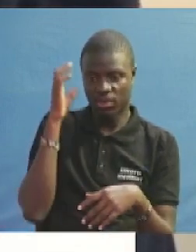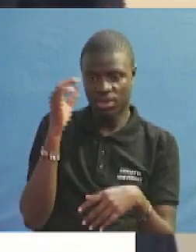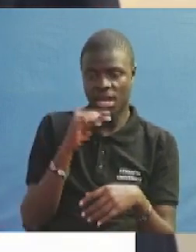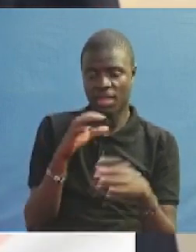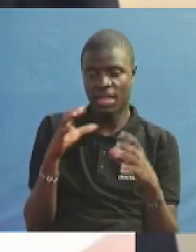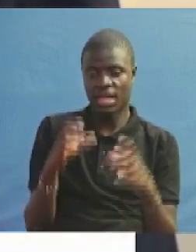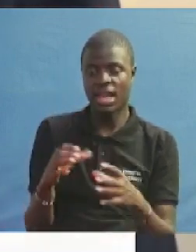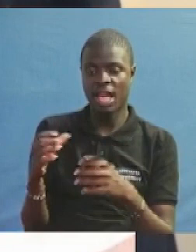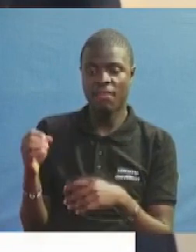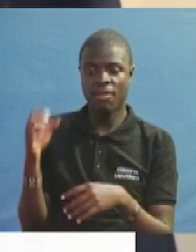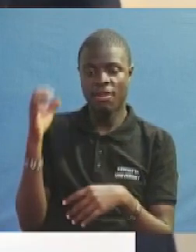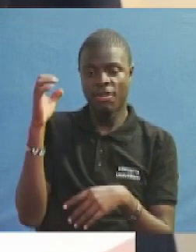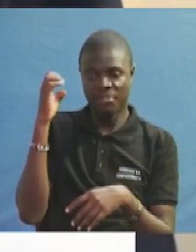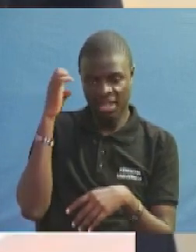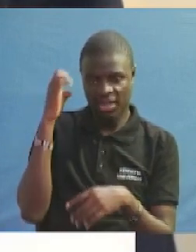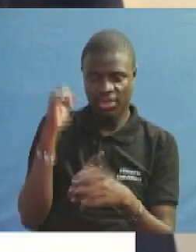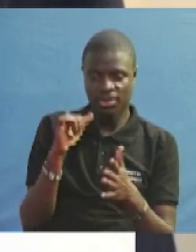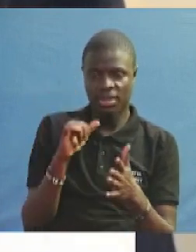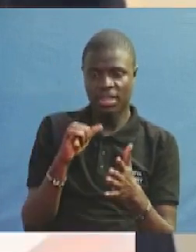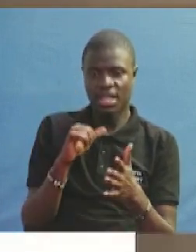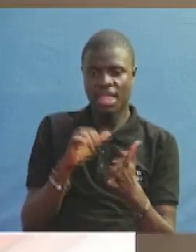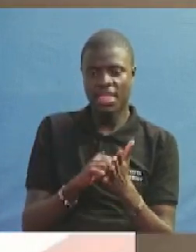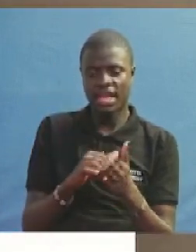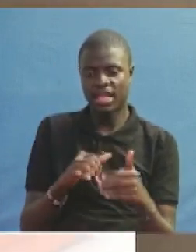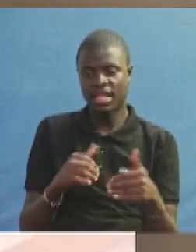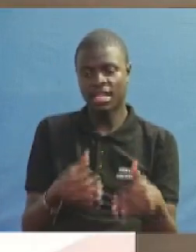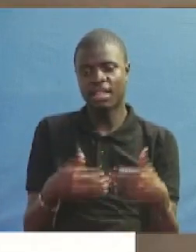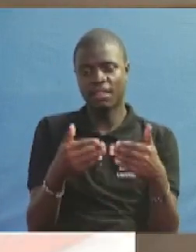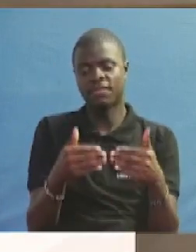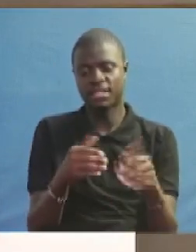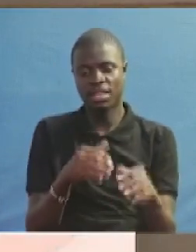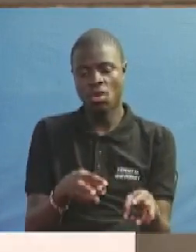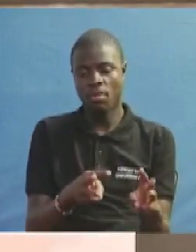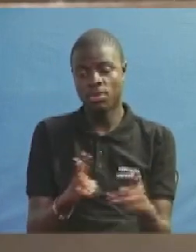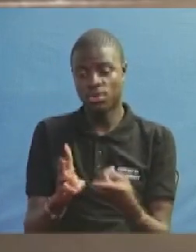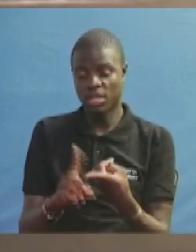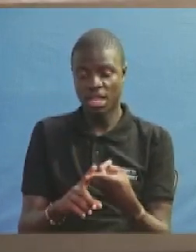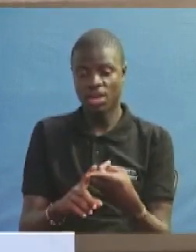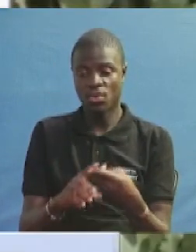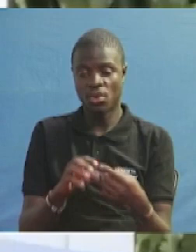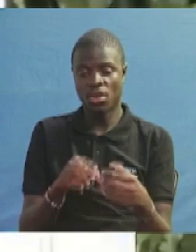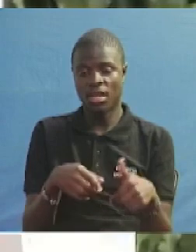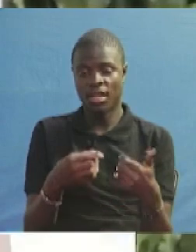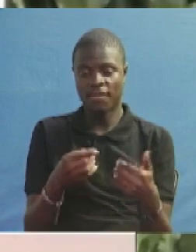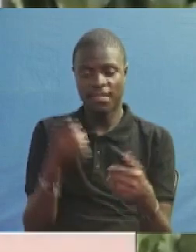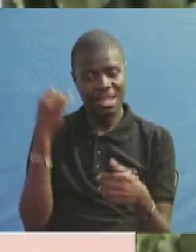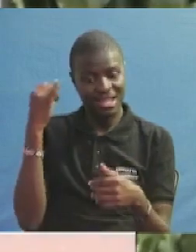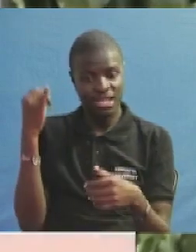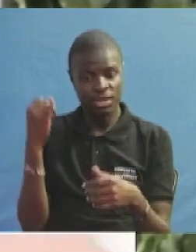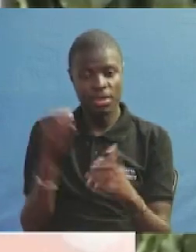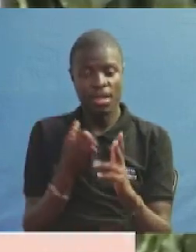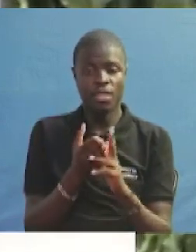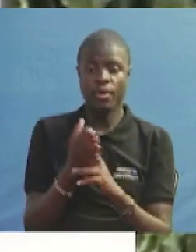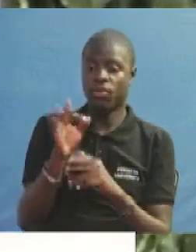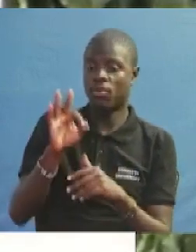ambayo alisema inalenga kuwapa wasichana jukwaa la kujieleza na kueleza changamoto zao. Through FAWE